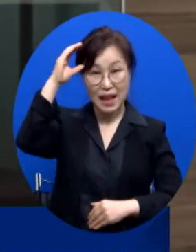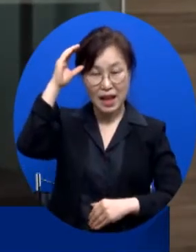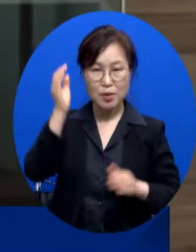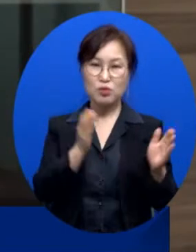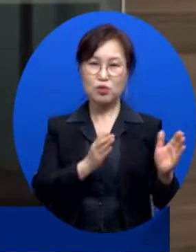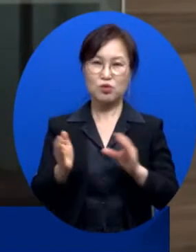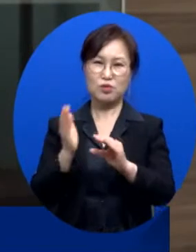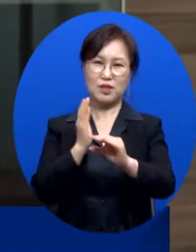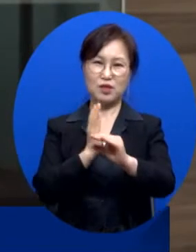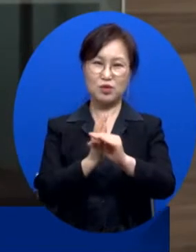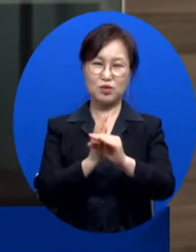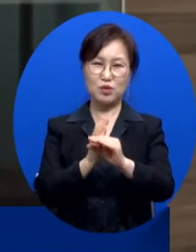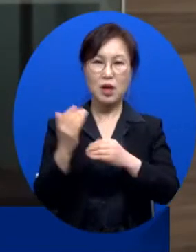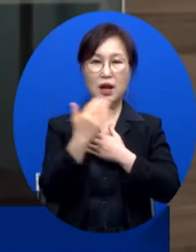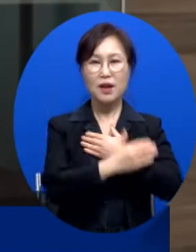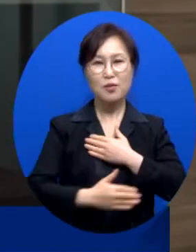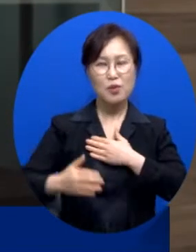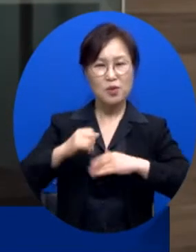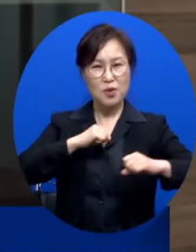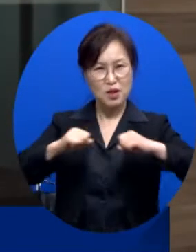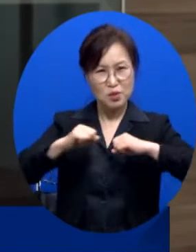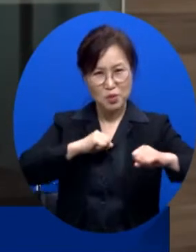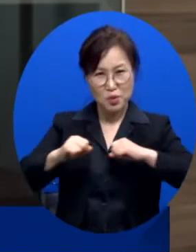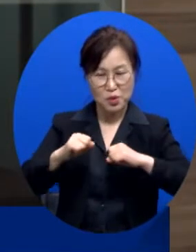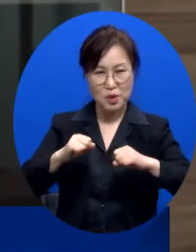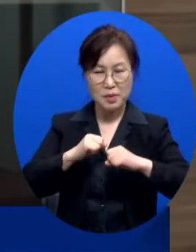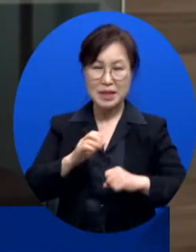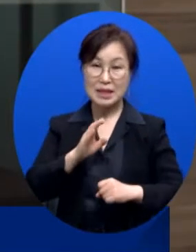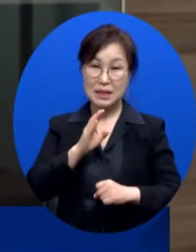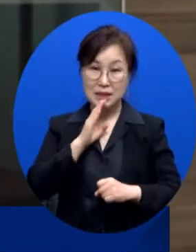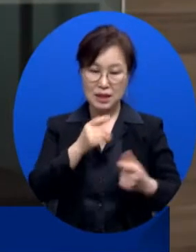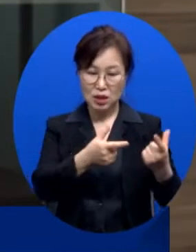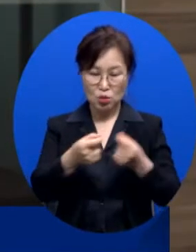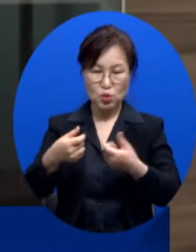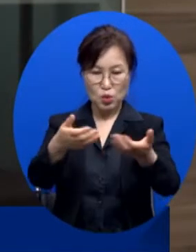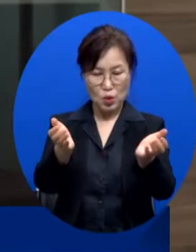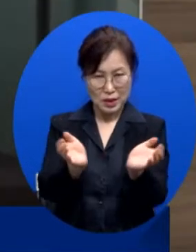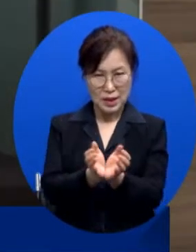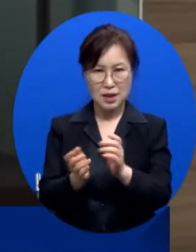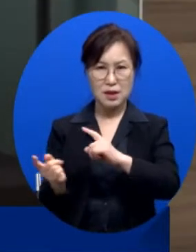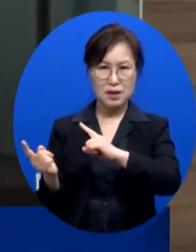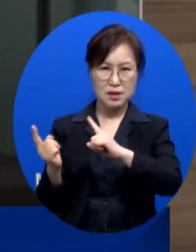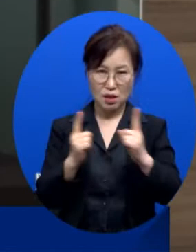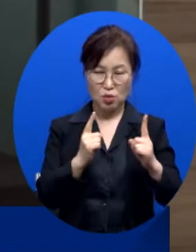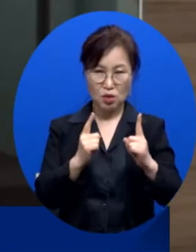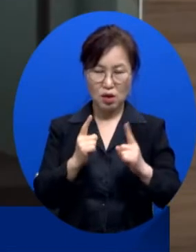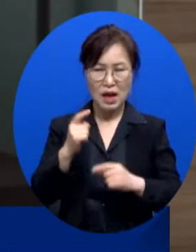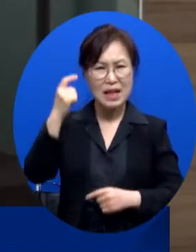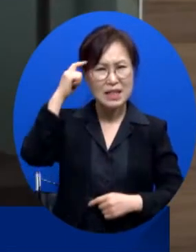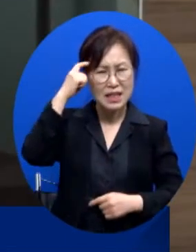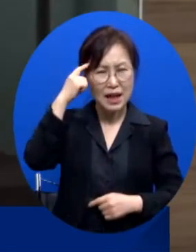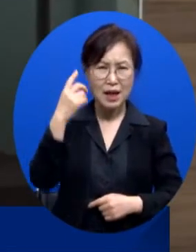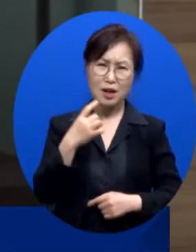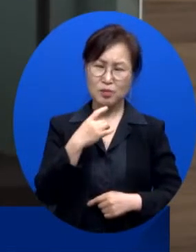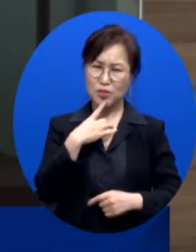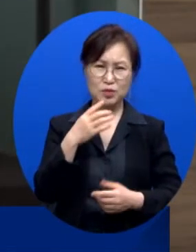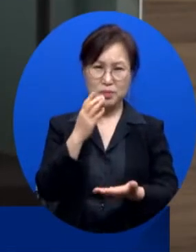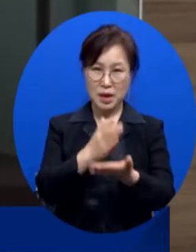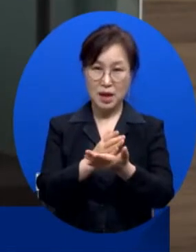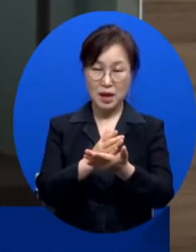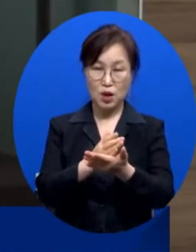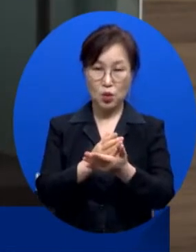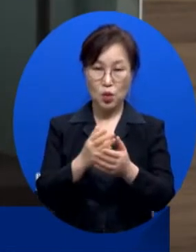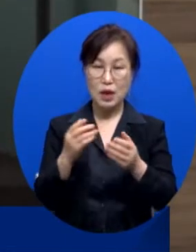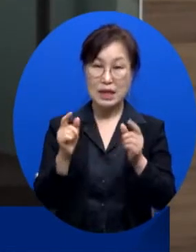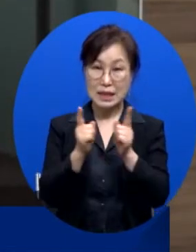있고요. 몸으로 이제 활동을 하면서 진짜 이제 공동체가 세워져가는 저희들이 인지적인 프로그램을 벗어나서 아이들이